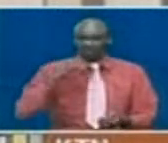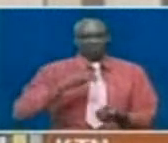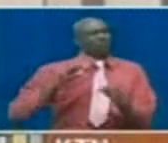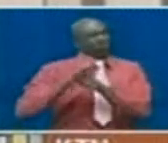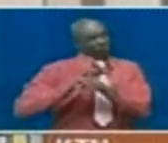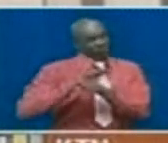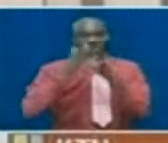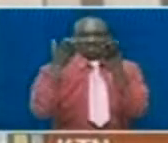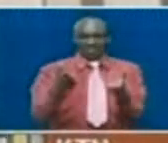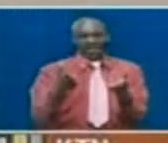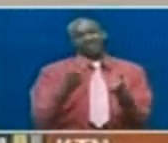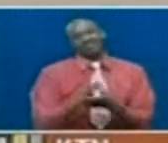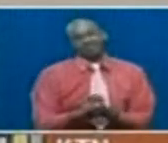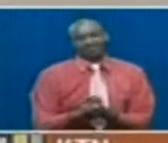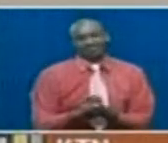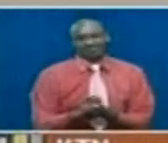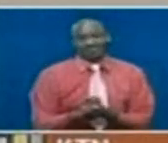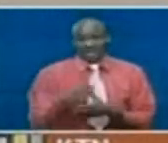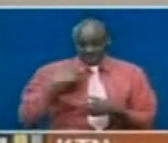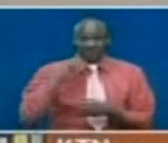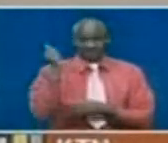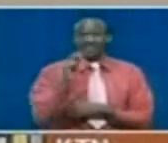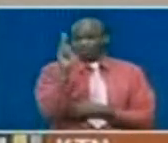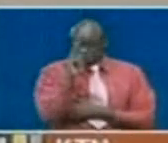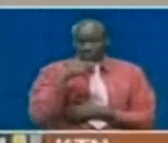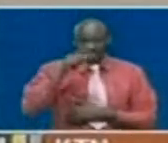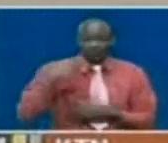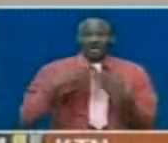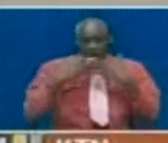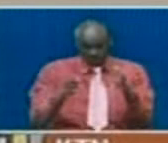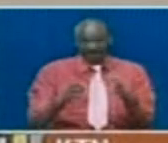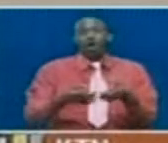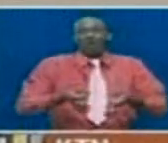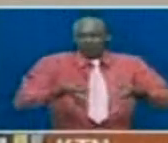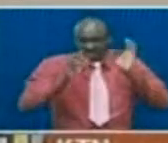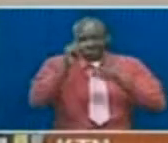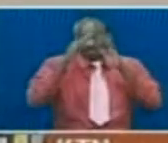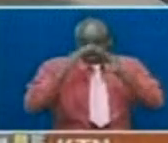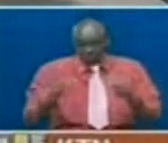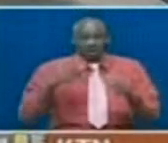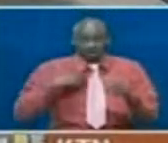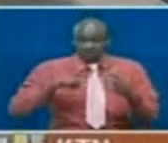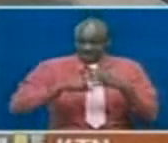ukazikwa katika kaburi la sahau. Rais Uhuru Kenyatta anatazamiwa kufungua rasmi nyumba hizi, tayari kwa